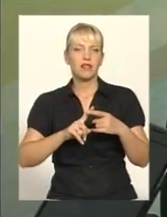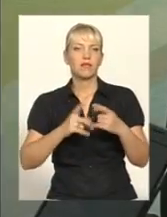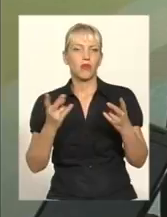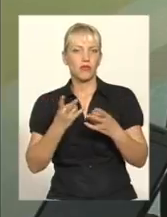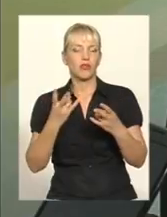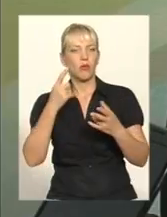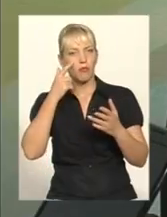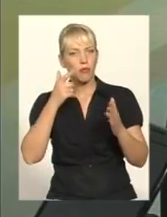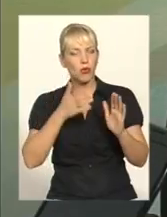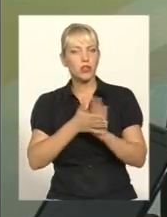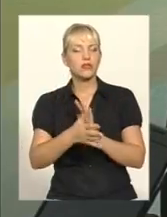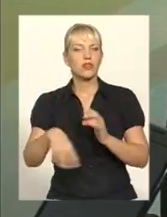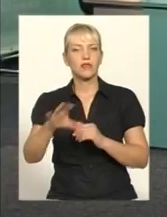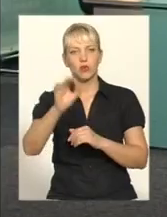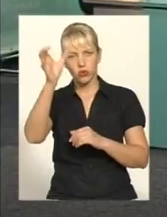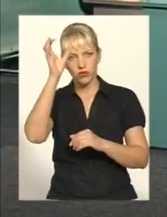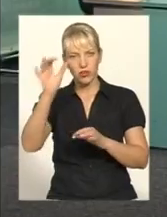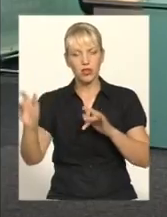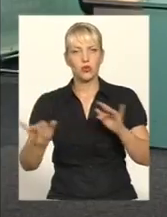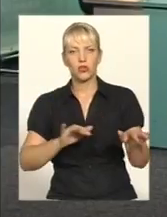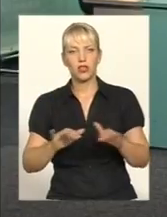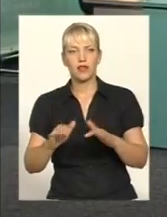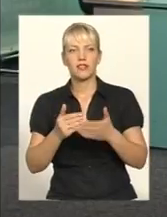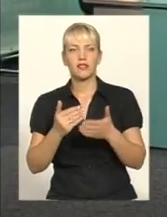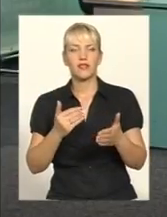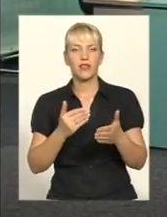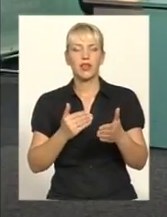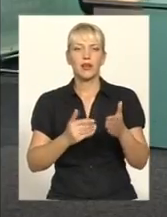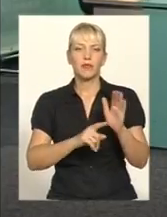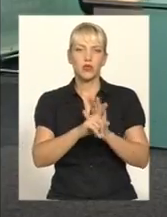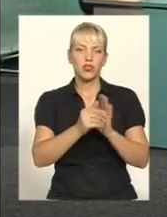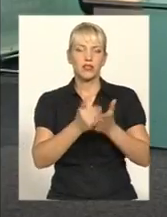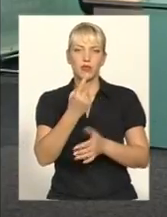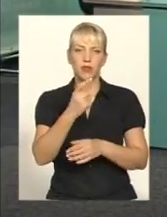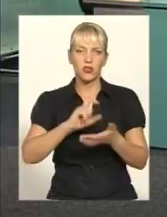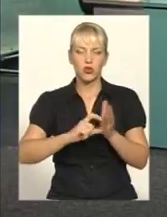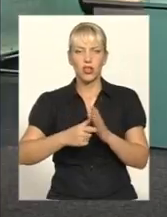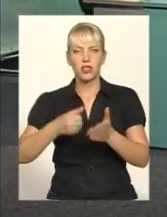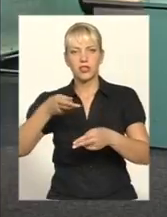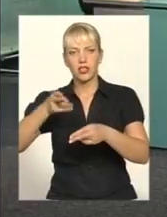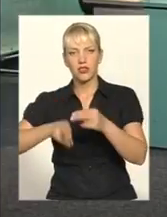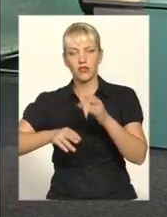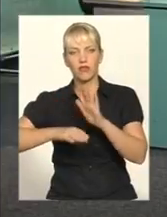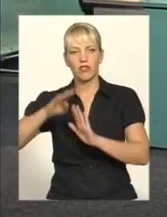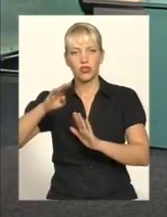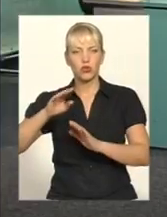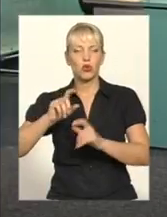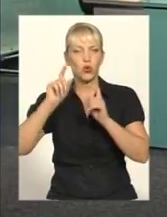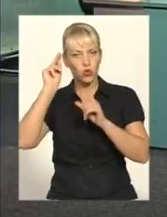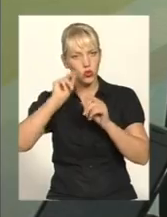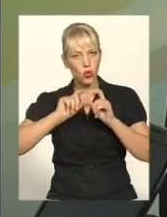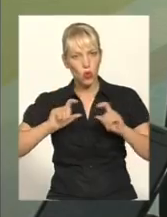усю освітянську діяльність, починаючи від першого класу і закінчуючи вищою школою.